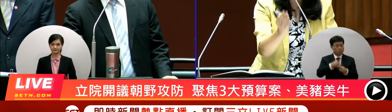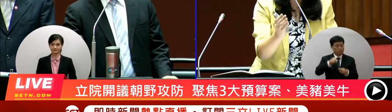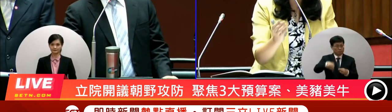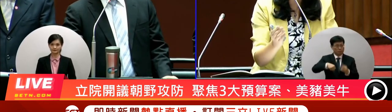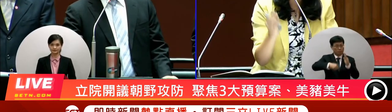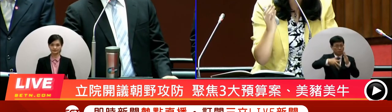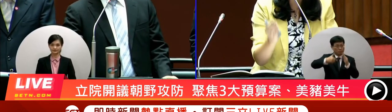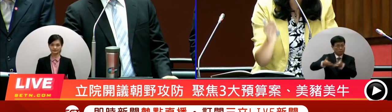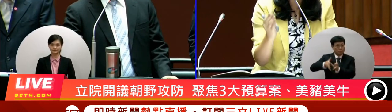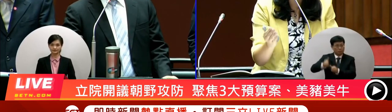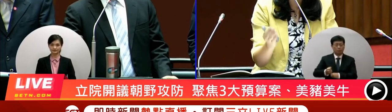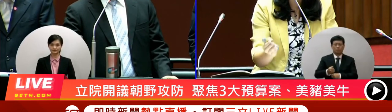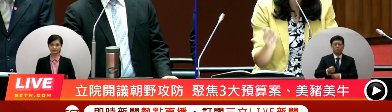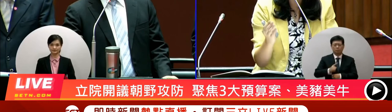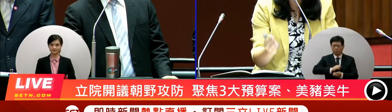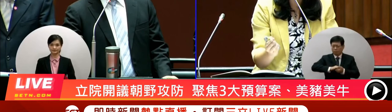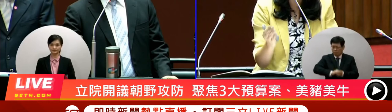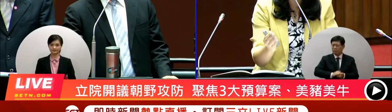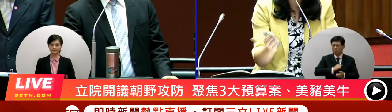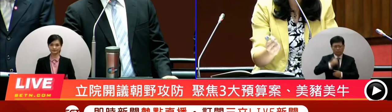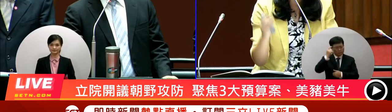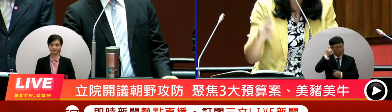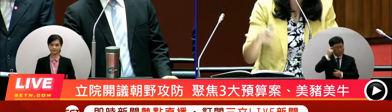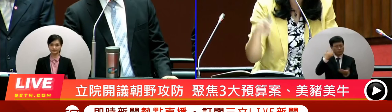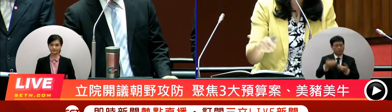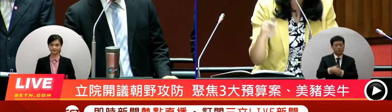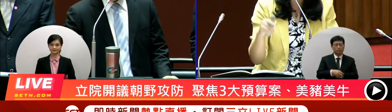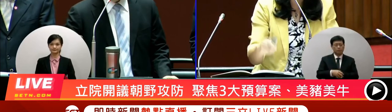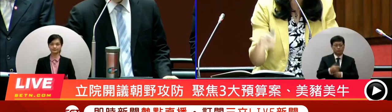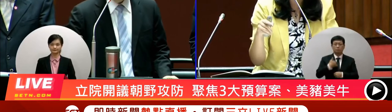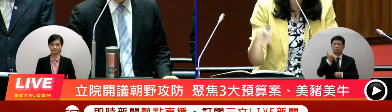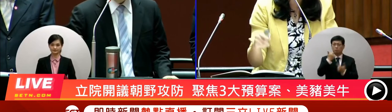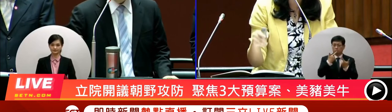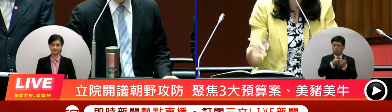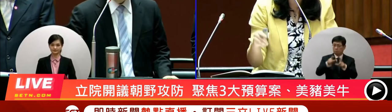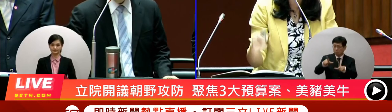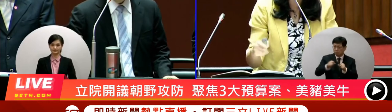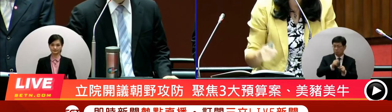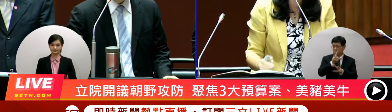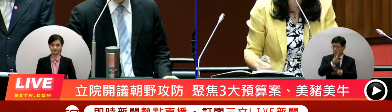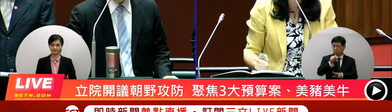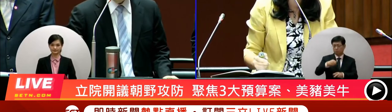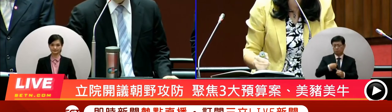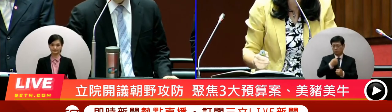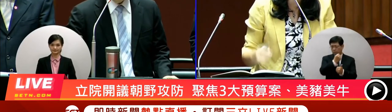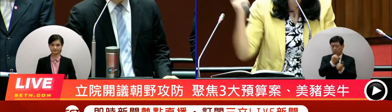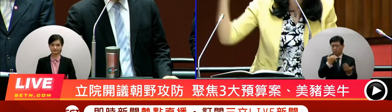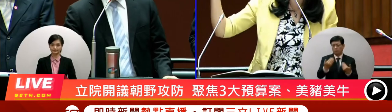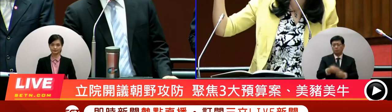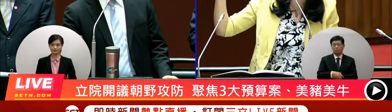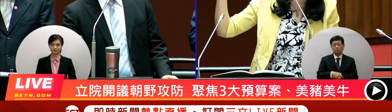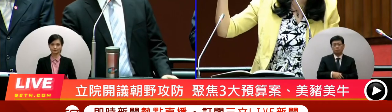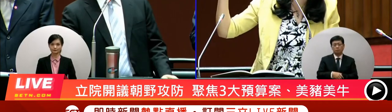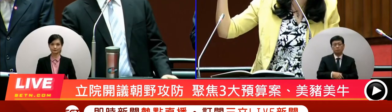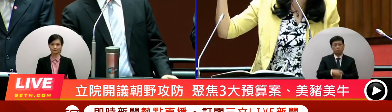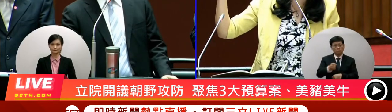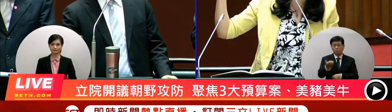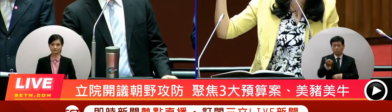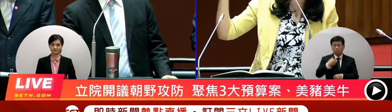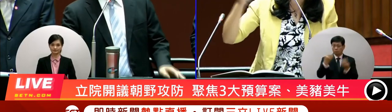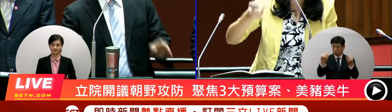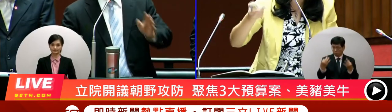长跟部长，我们一定要好好的想思考一下，我们怎么样来执行，怎么样来落实食安的把关。所以这个是刚刚的